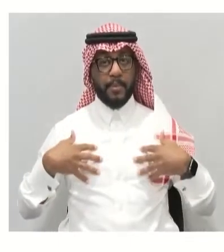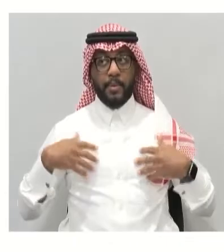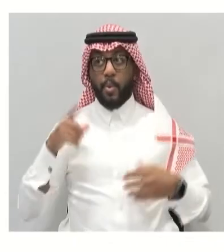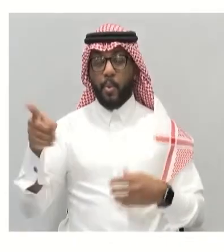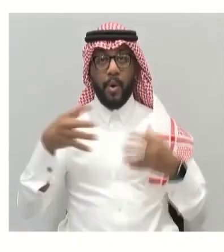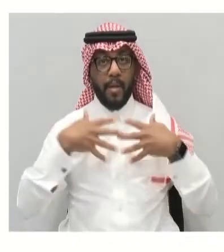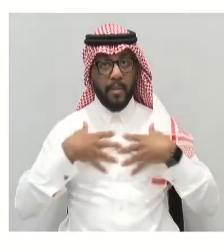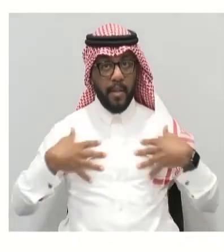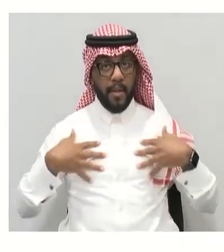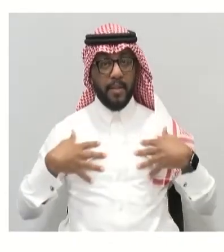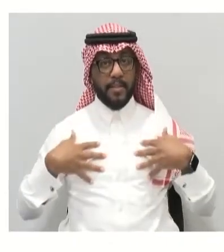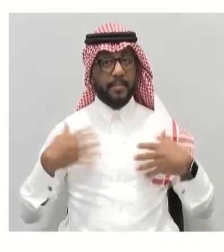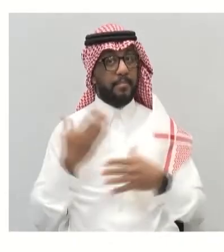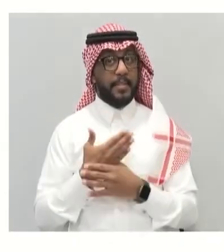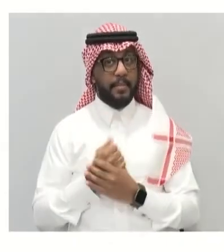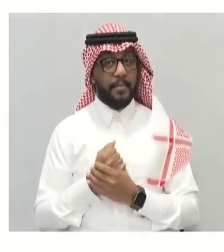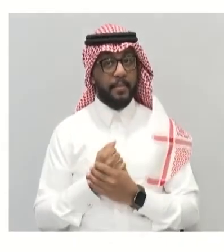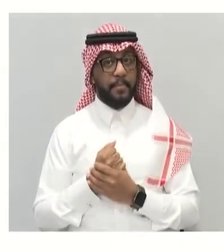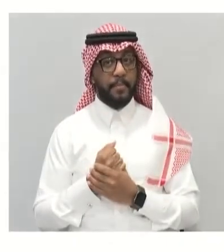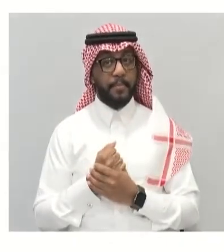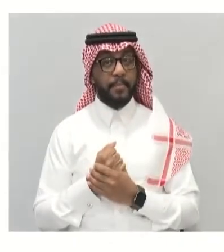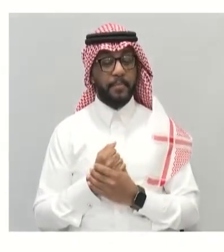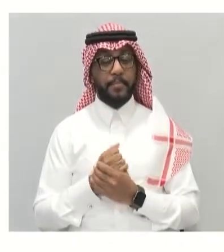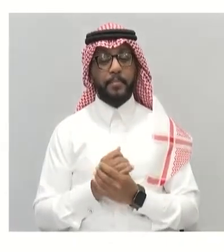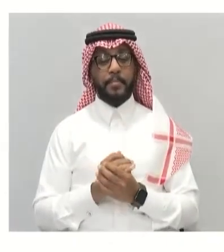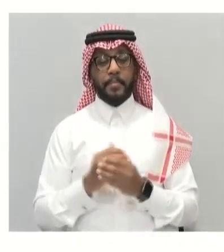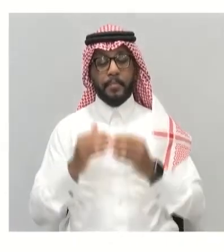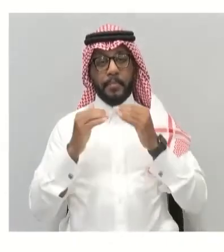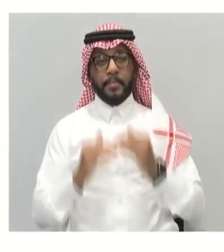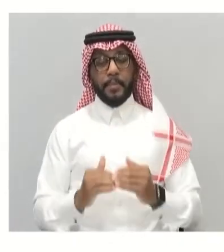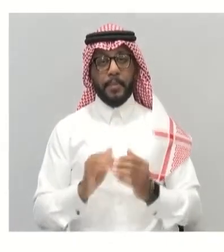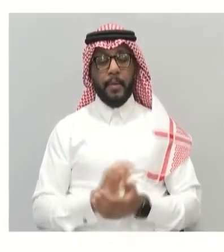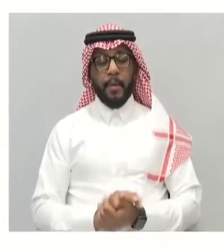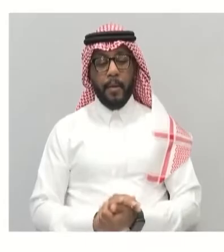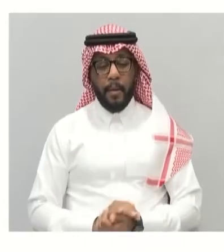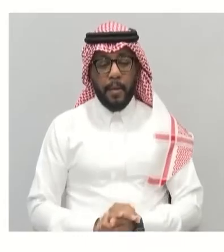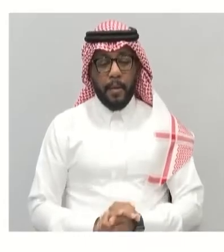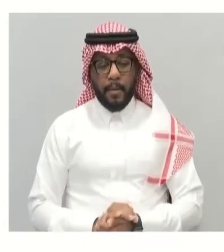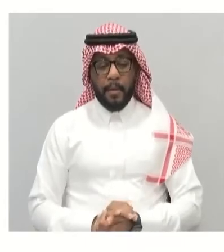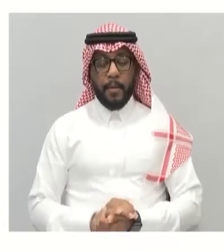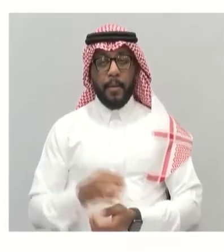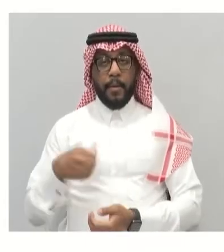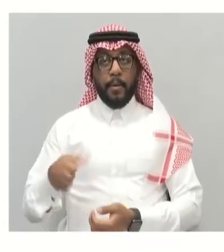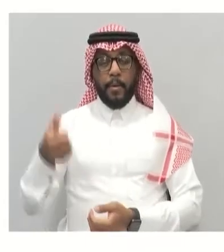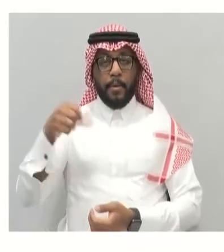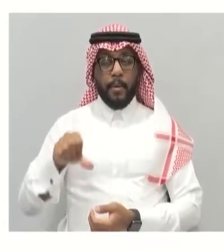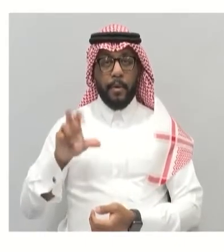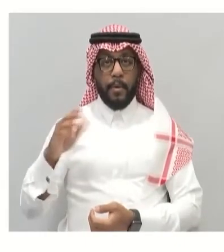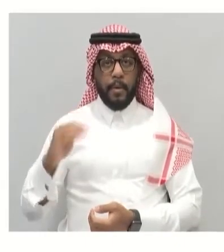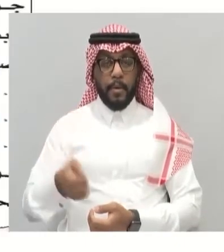ا ستكون او تسمى واو الحال تسمى واو الحال وقد تسمى واو